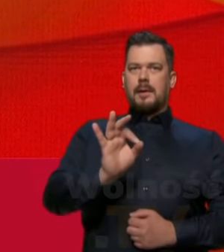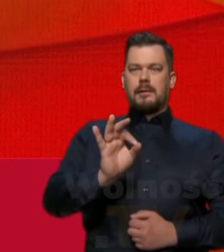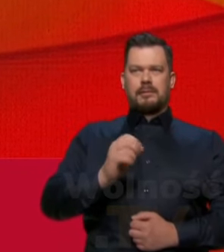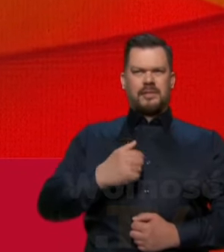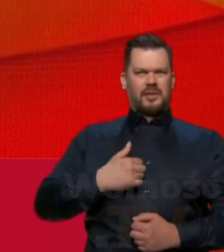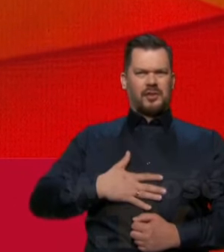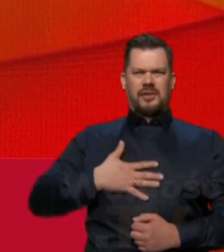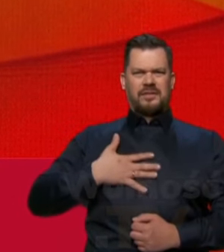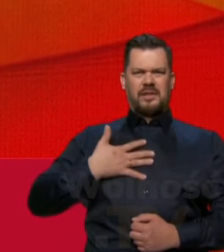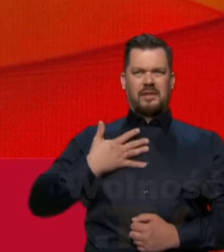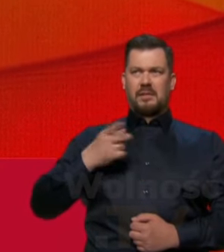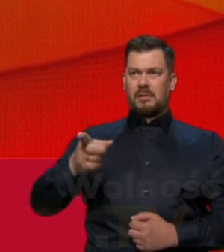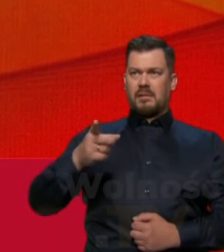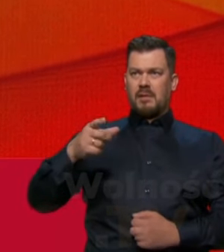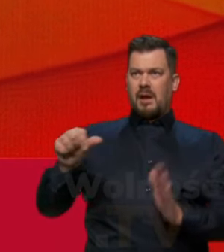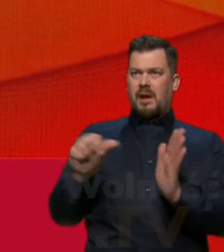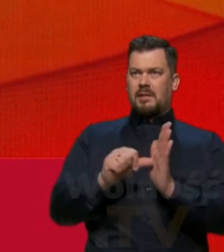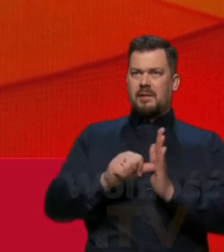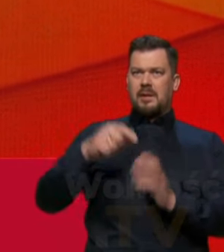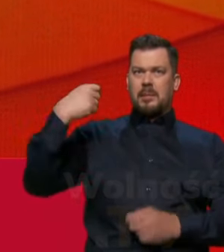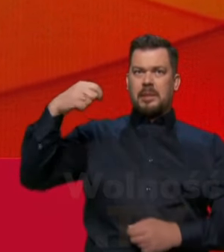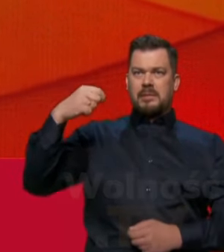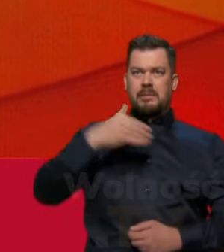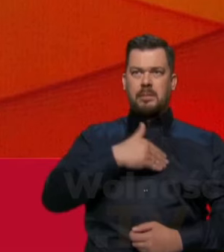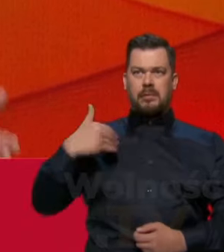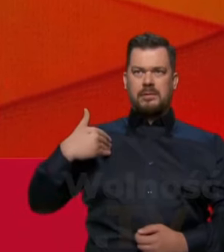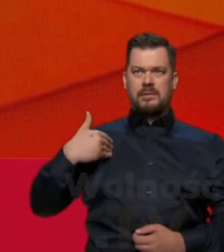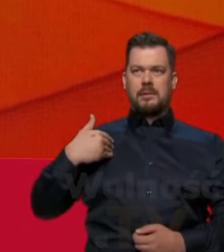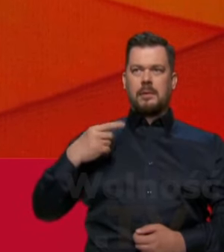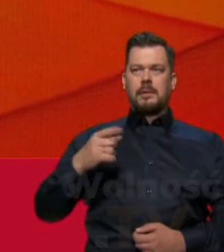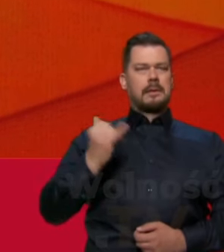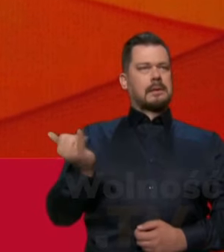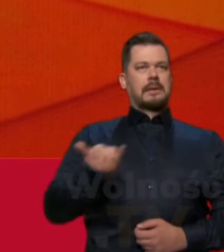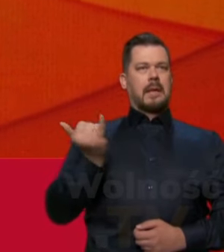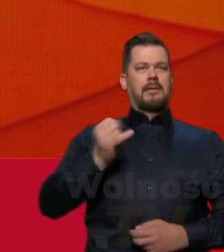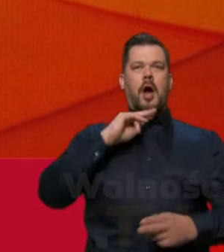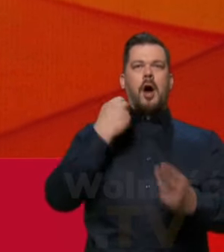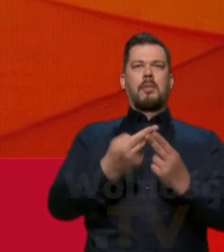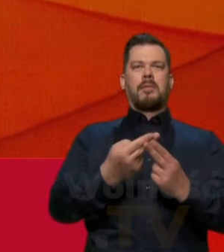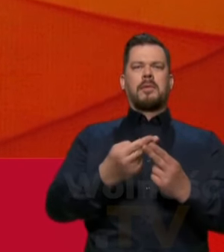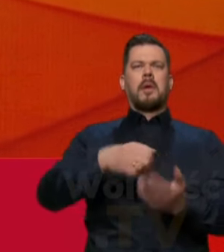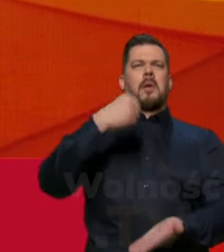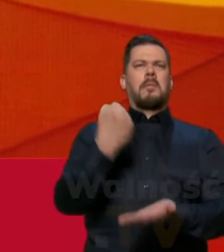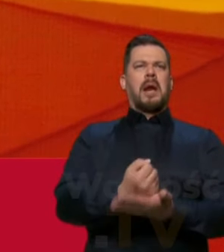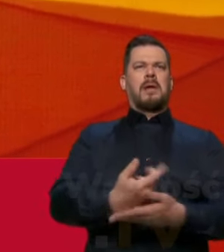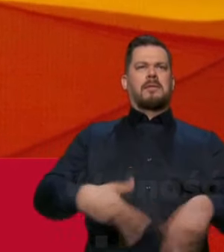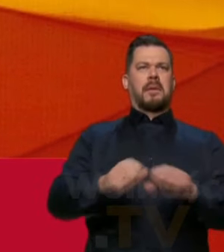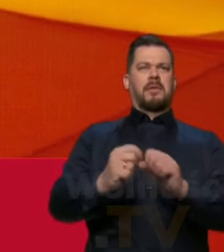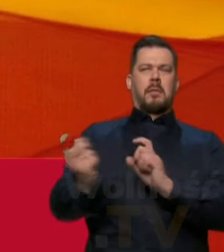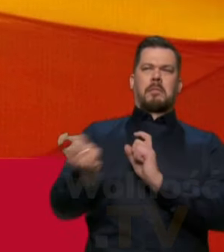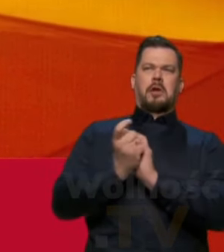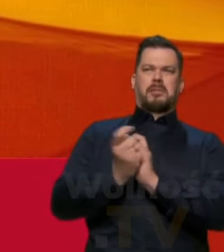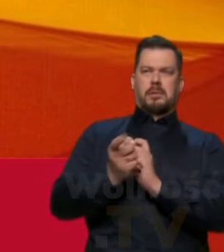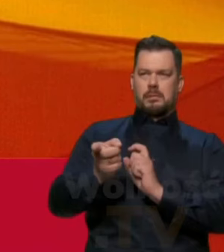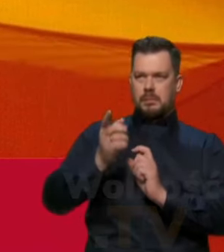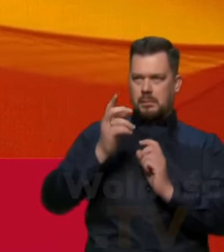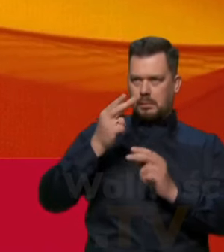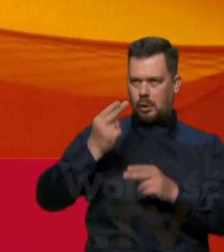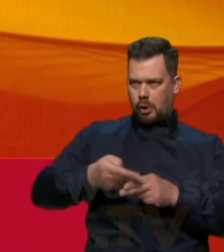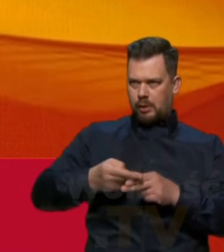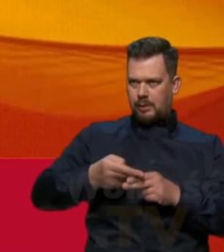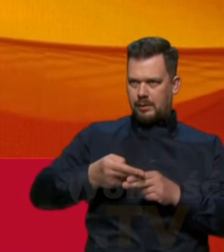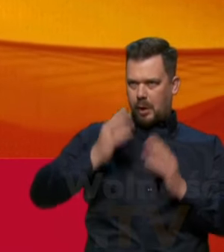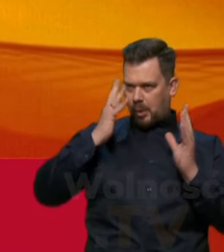że przyszły kandydat na prezydenta Polski w każdej swojej odpowiedzi mówi o Prawie i Sprawiedliwości. To jest obsesja, panie Rafale. Proszę